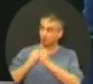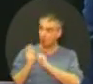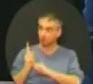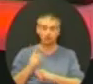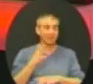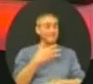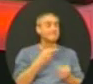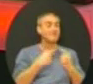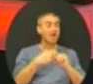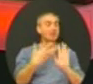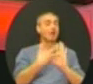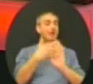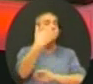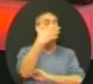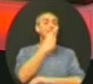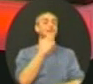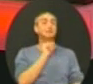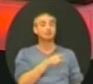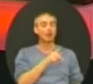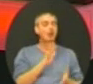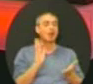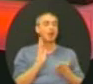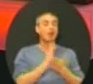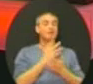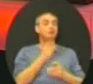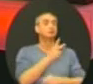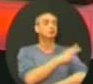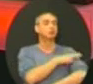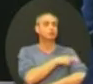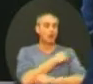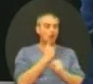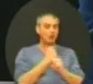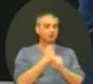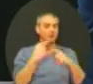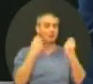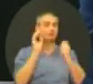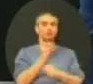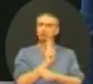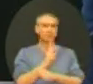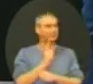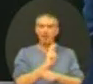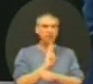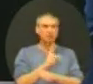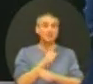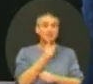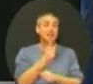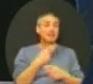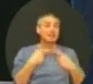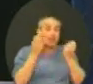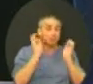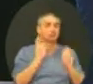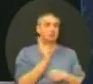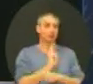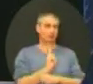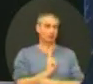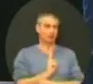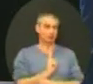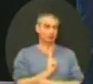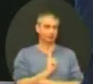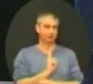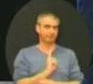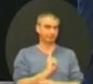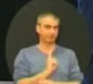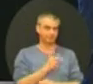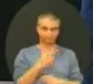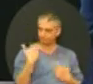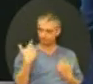חקירה ממלכתית בישראל קבעה שהמשטרה מטפחת תרבות שקר. זה לא שקר, זה יותר מזה, תרבות שקר. חוץ מזה, בינינו,